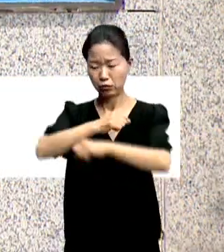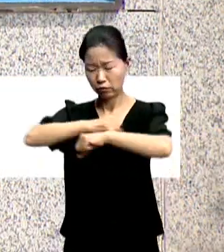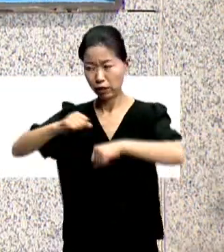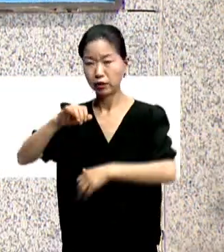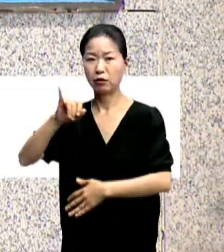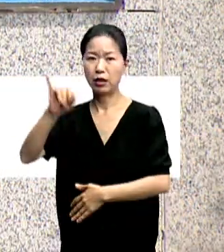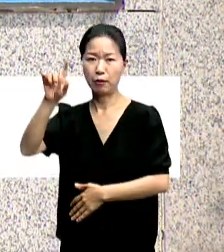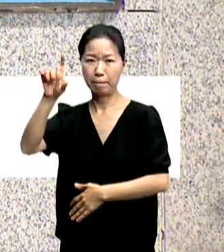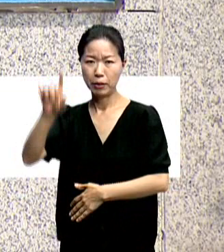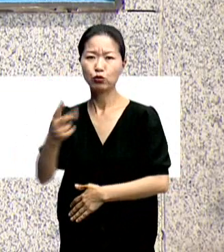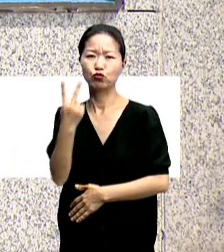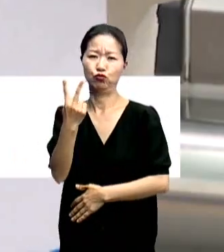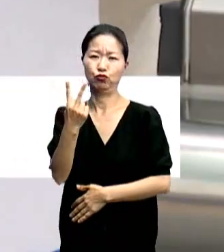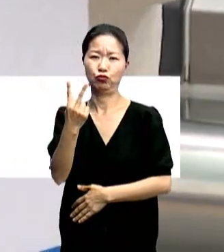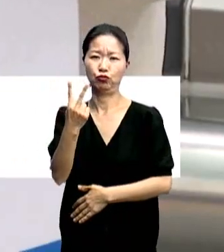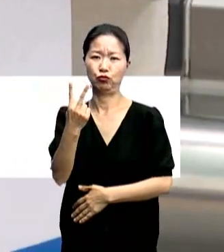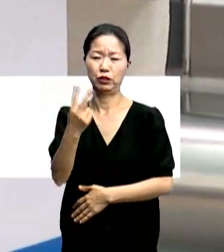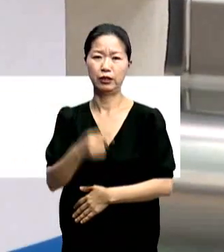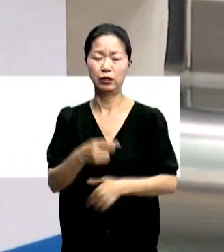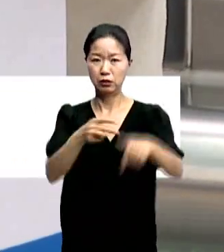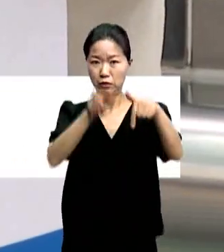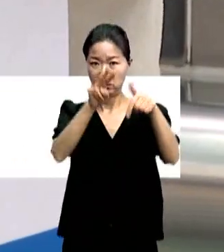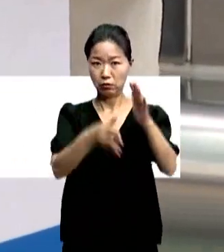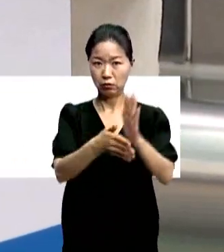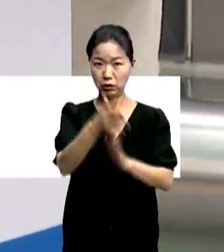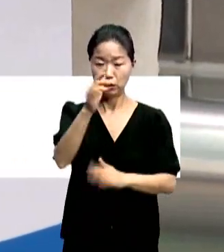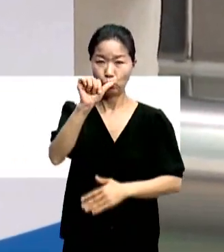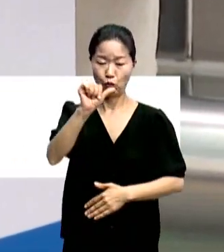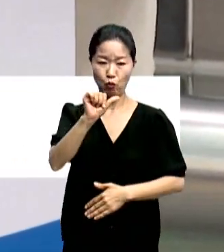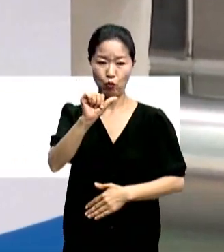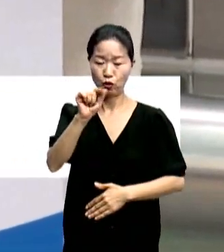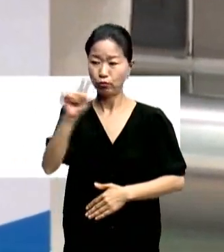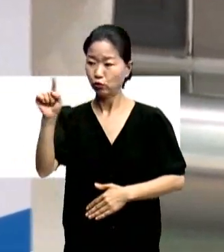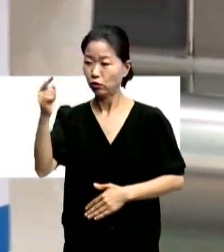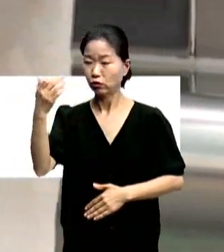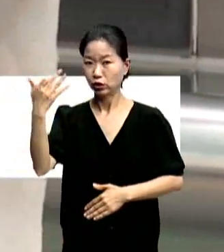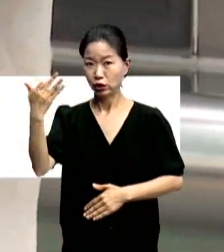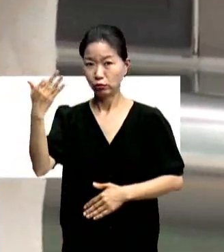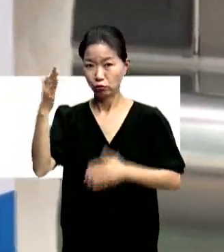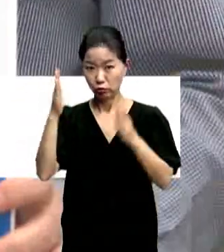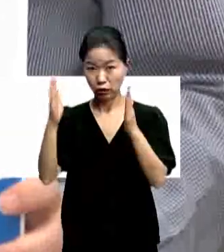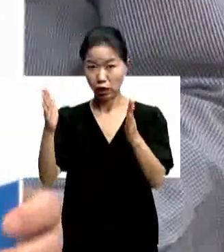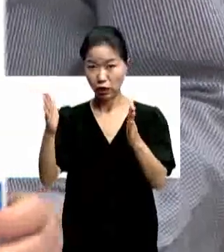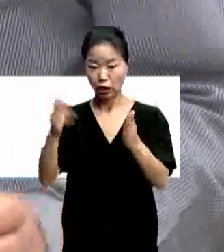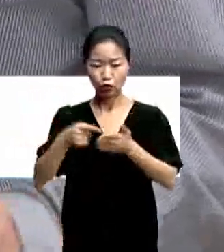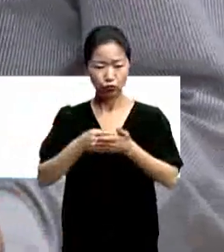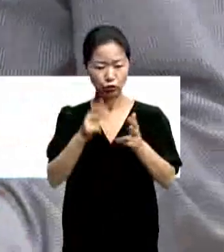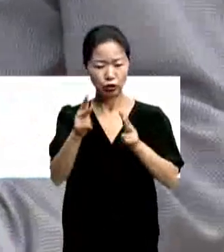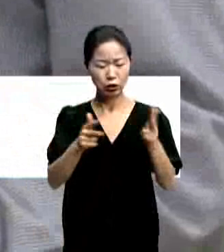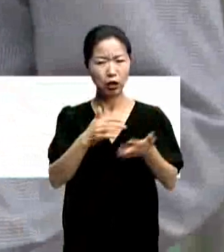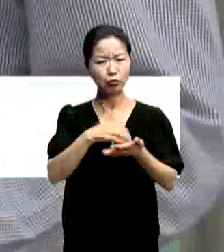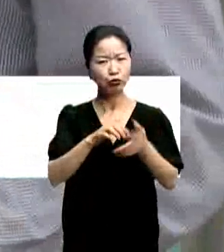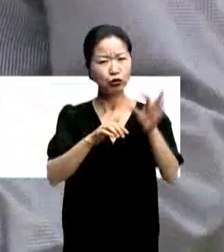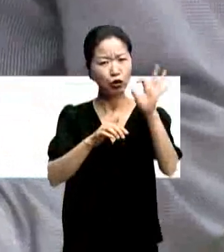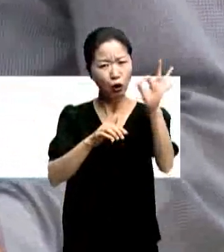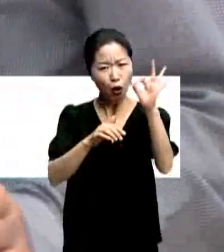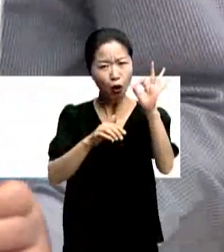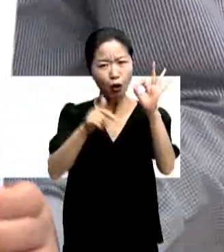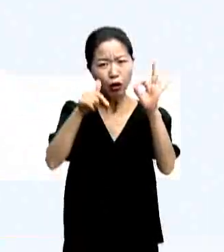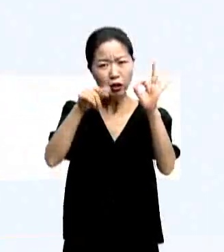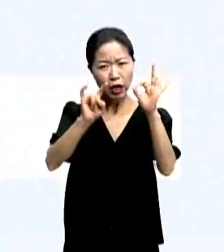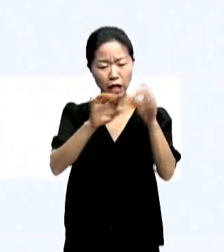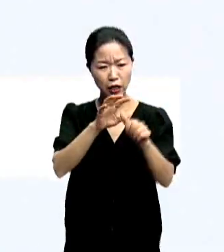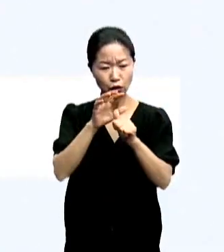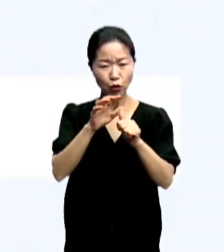아이패스 꼽았습니다 인천시는 지난 5일부터 19일까지 주요 추진 사업 열권을 대상으로